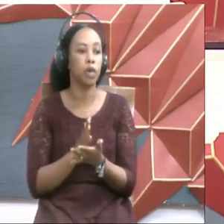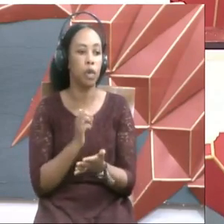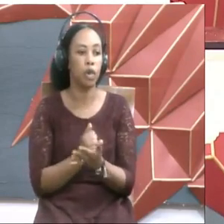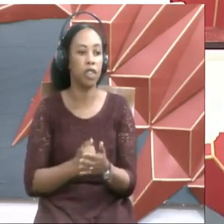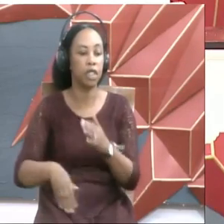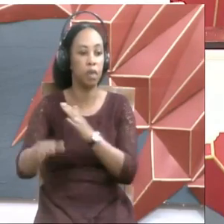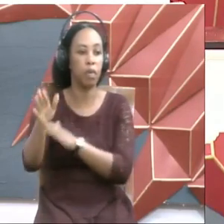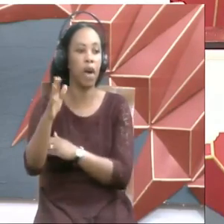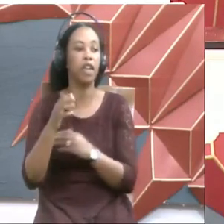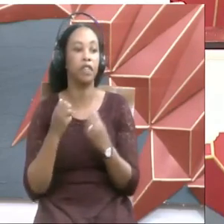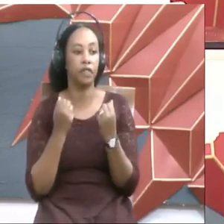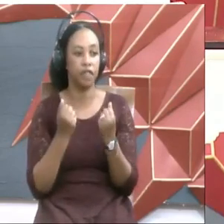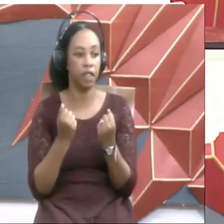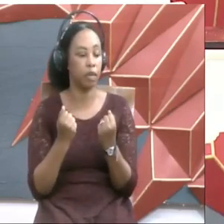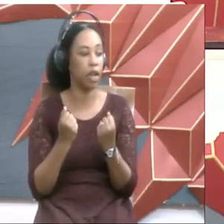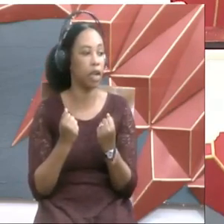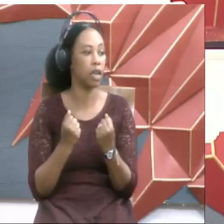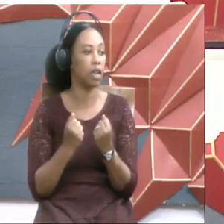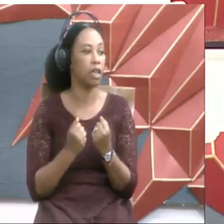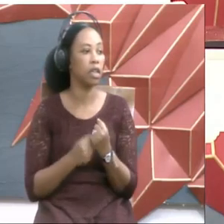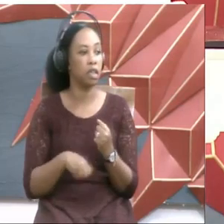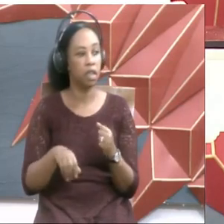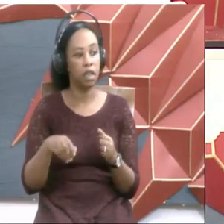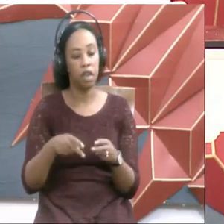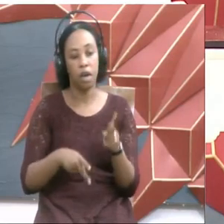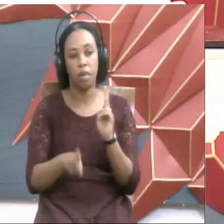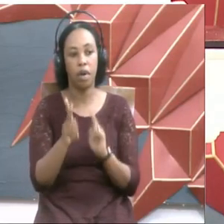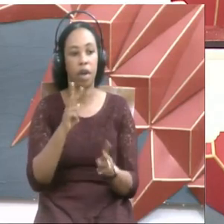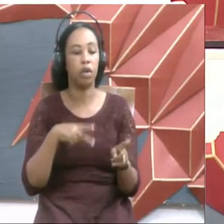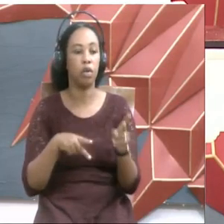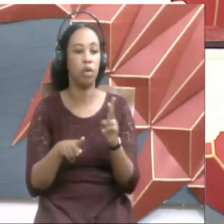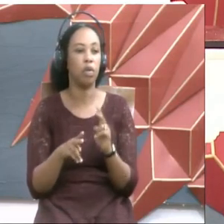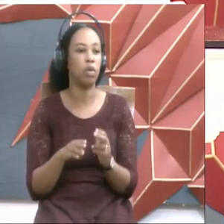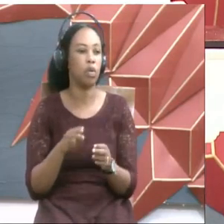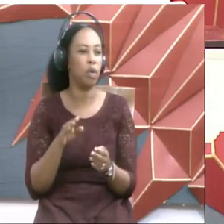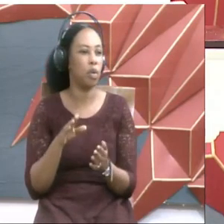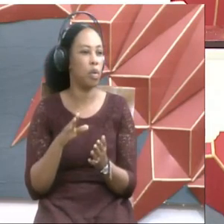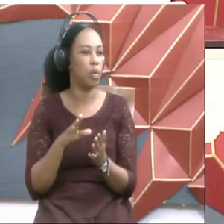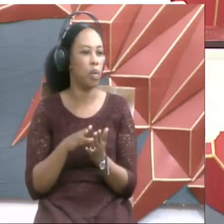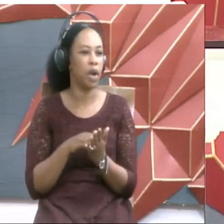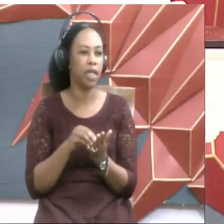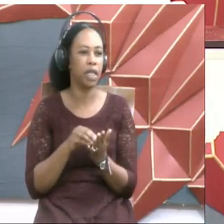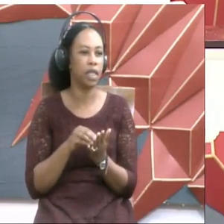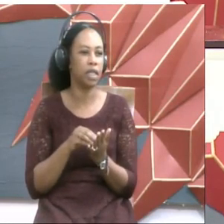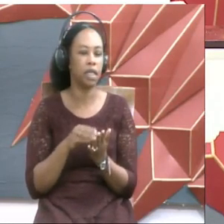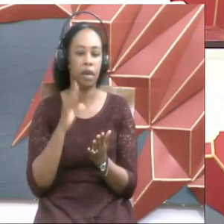a le pouvoir. Même ceux qui essayaient de nous décourager, ils ont échoué.